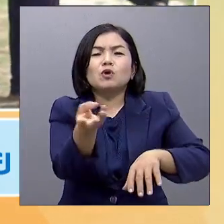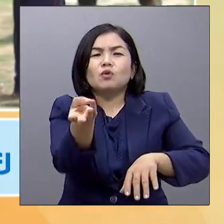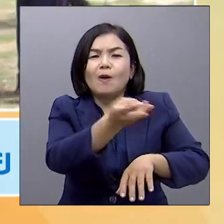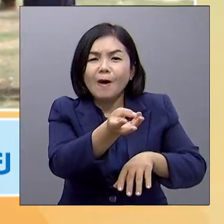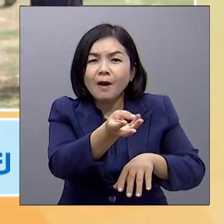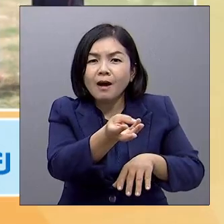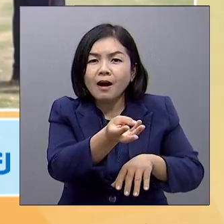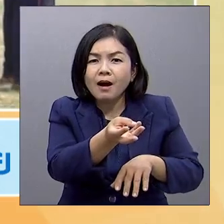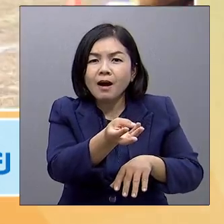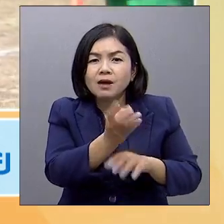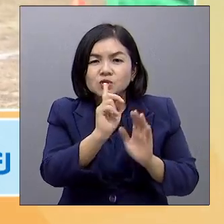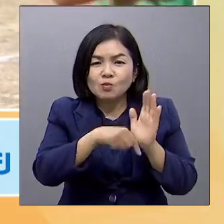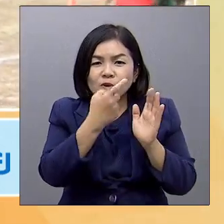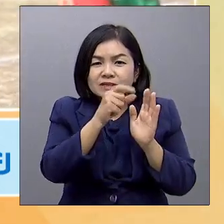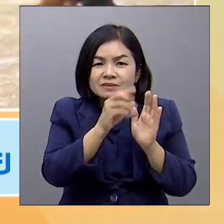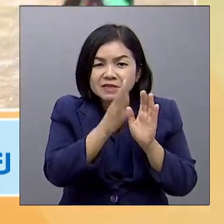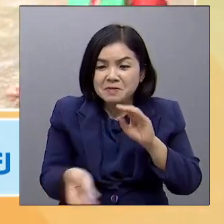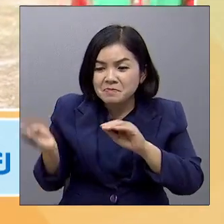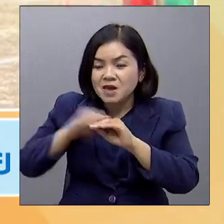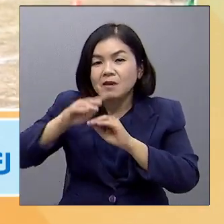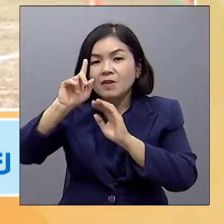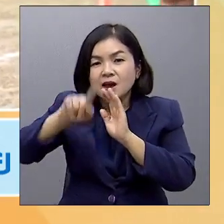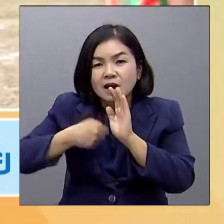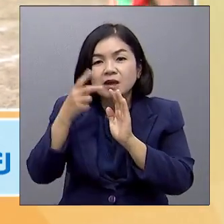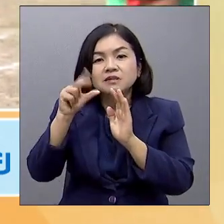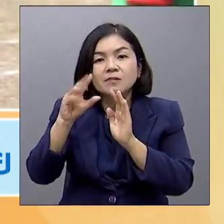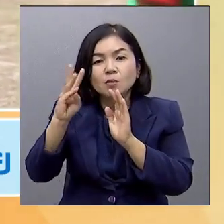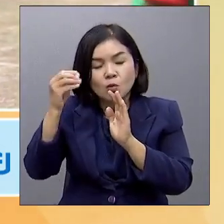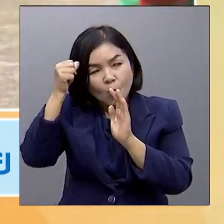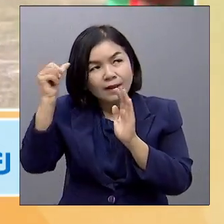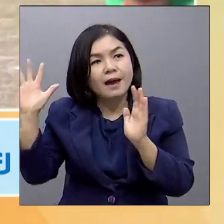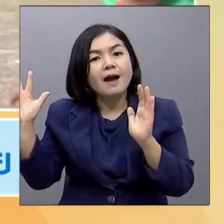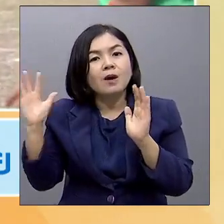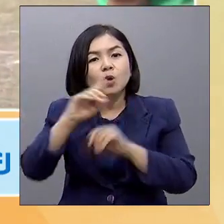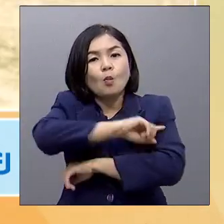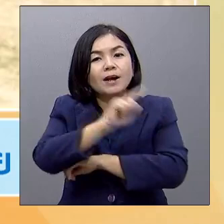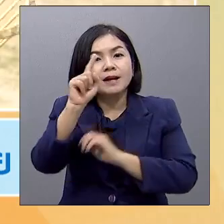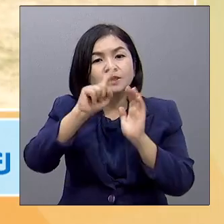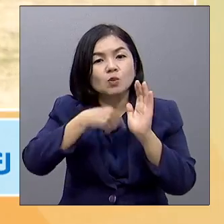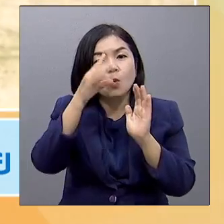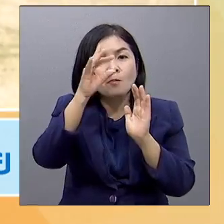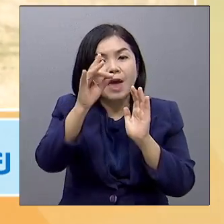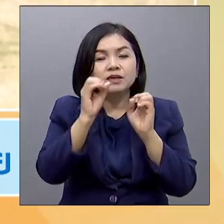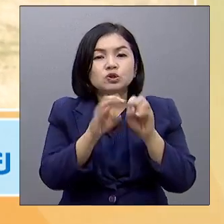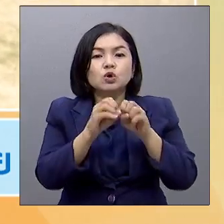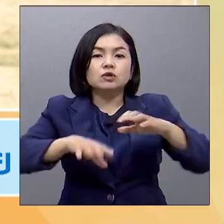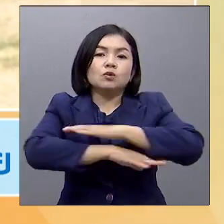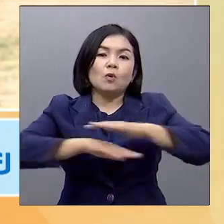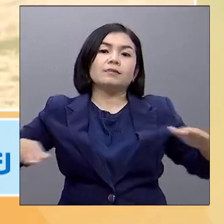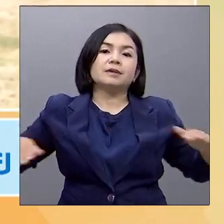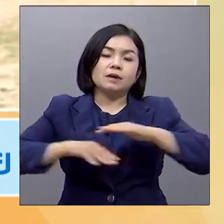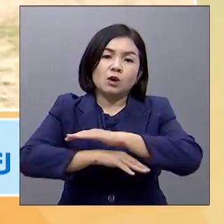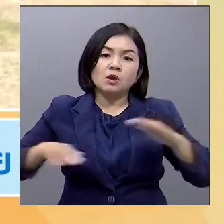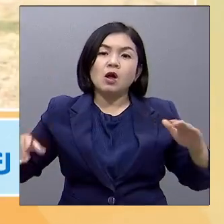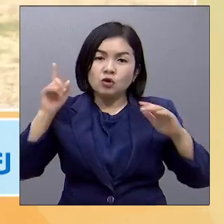ค่ 24 ชั่โมงจะตองเพิ่มเป็ 36 คือ 5 วัอ่ะัระ 8 ชั่โงเขาคือควครูวิชาพระทึษาแต่ลลเรีนจะ